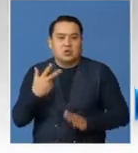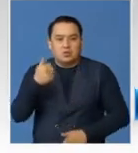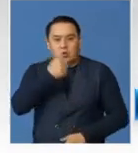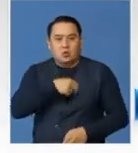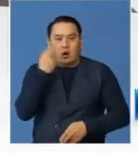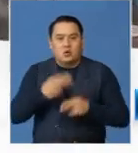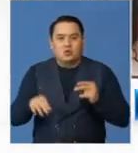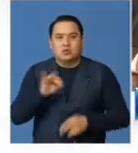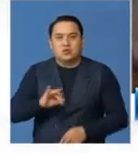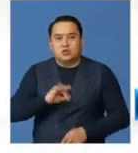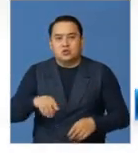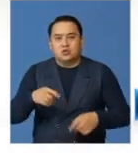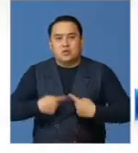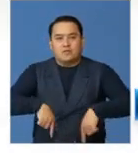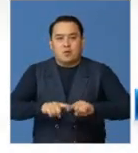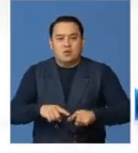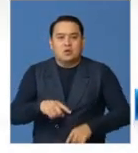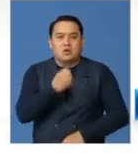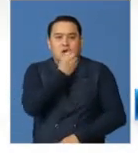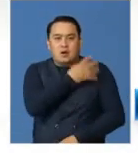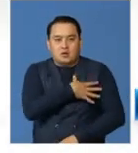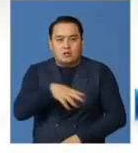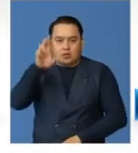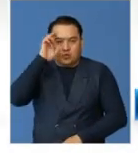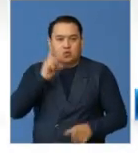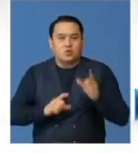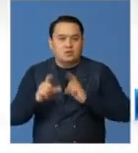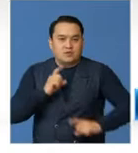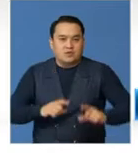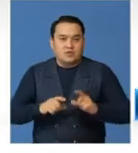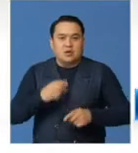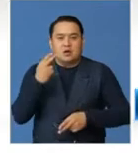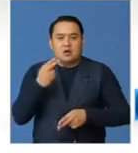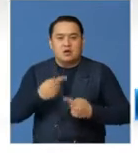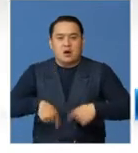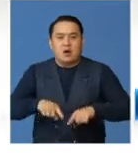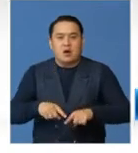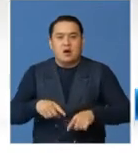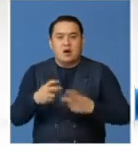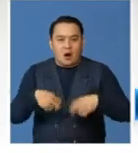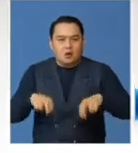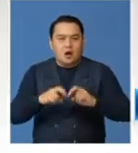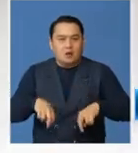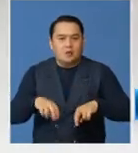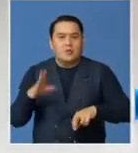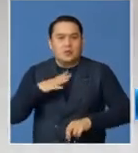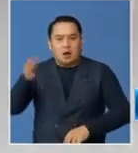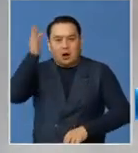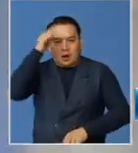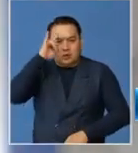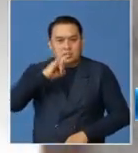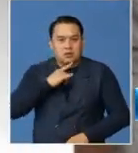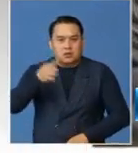1963 году он окончил исторический факультет Ленинградского государственного университета кафедры археологии. Байпаков был